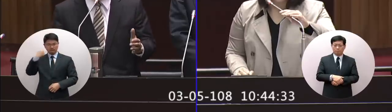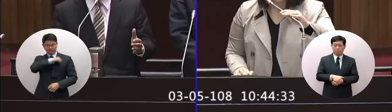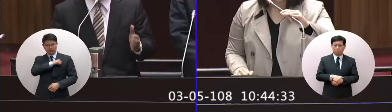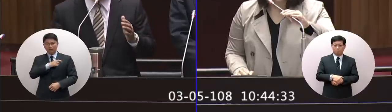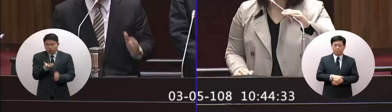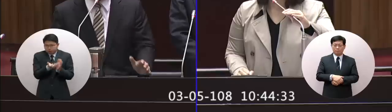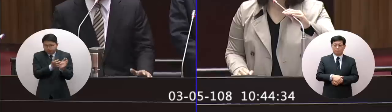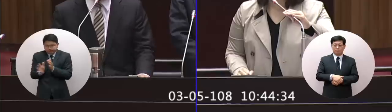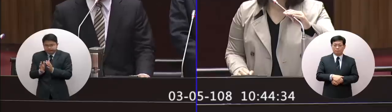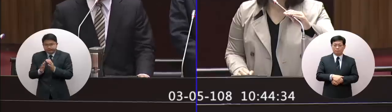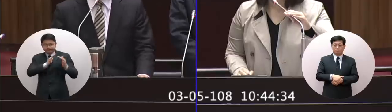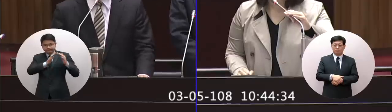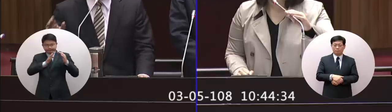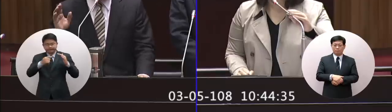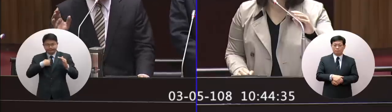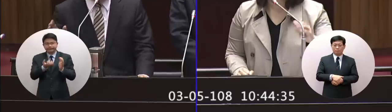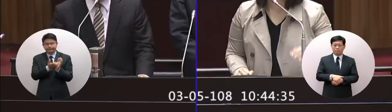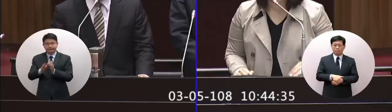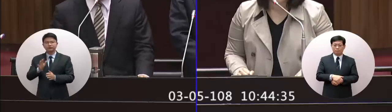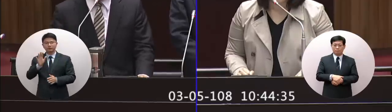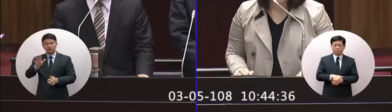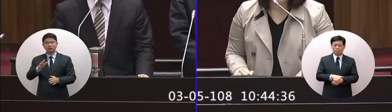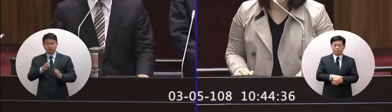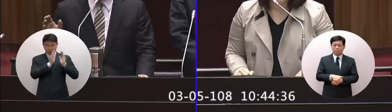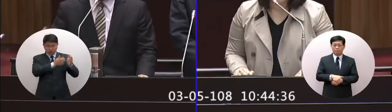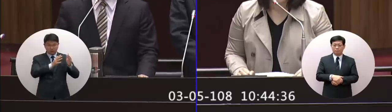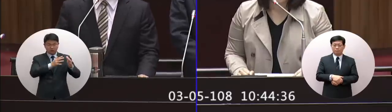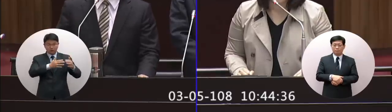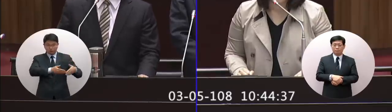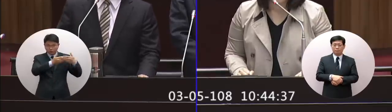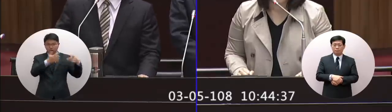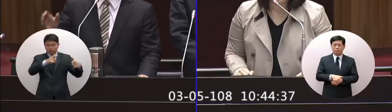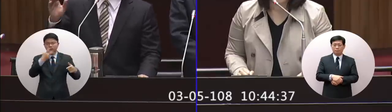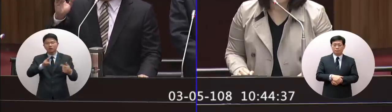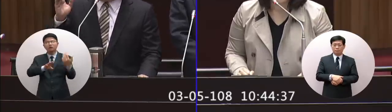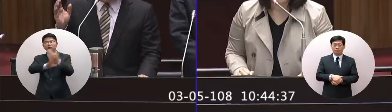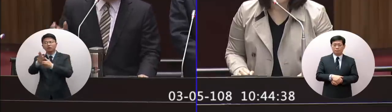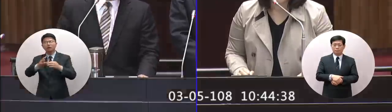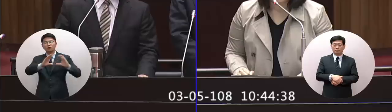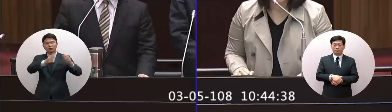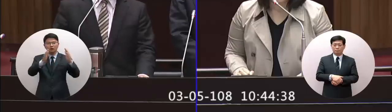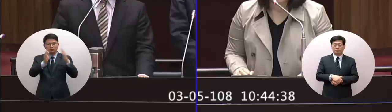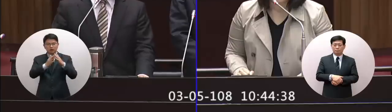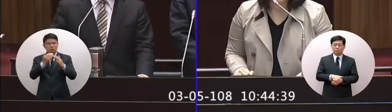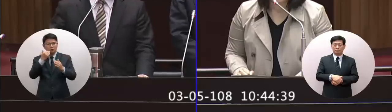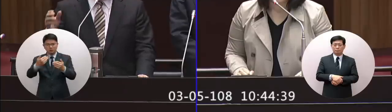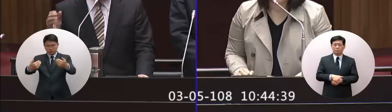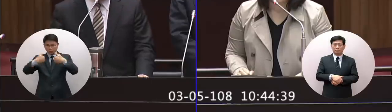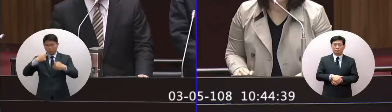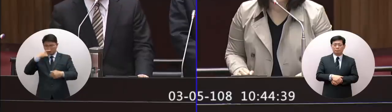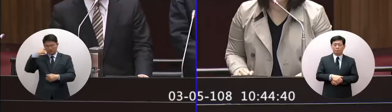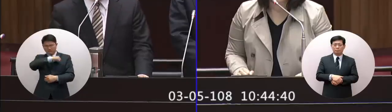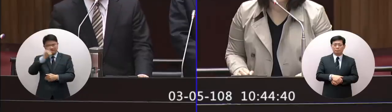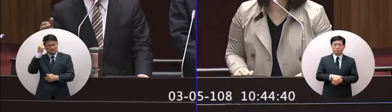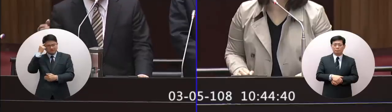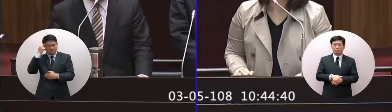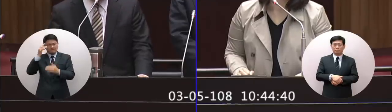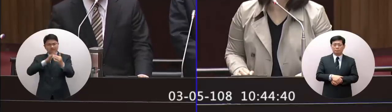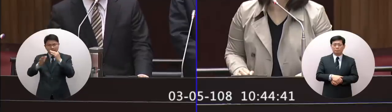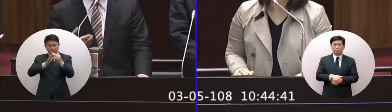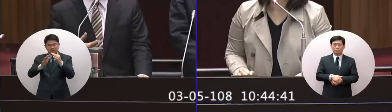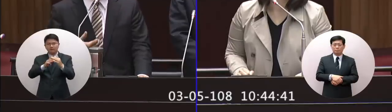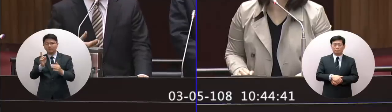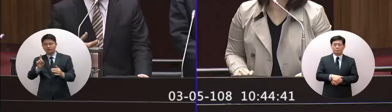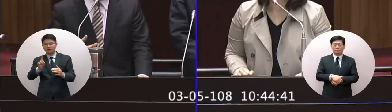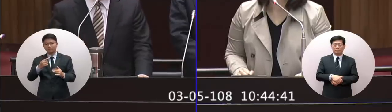应战，而这个应战不限于中国，任何国家要侵略台湾，任何国家武